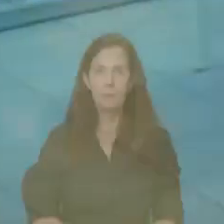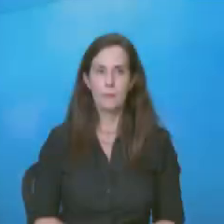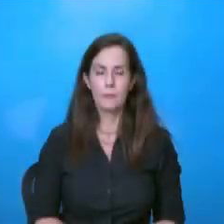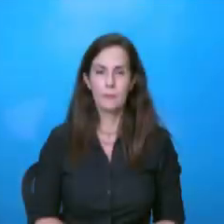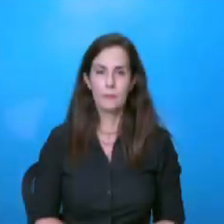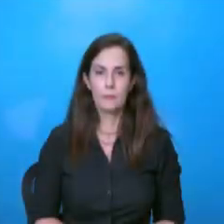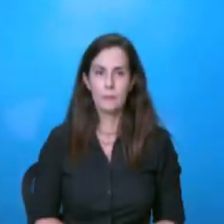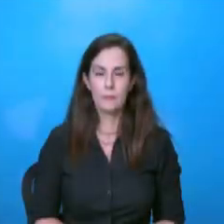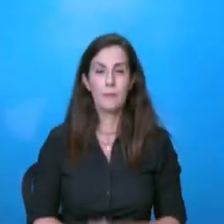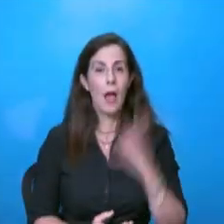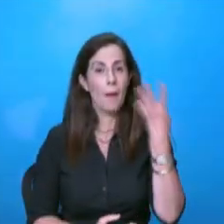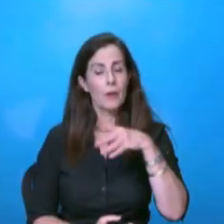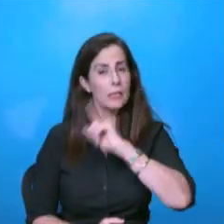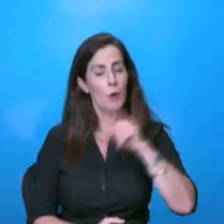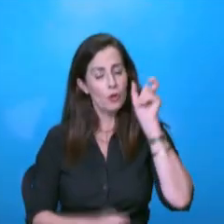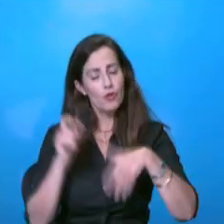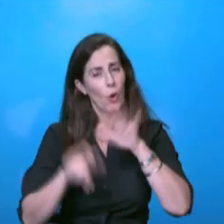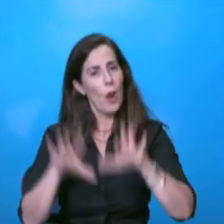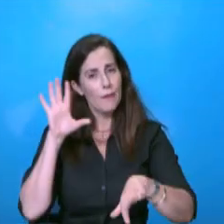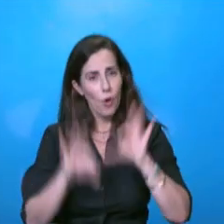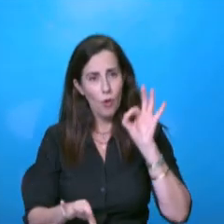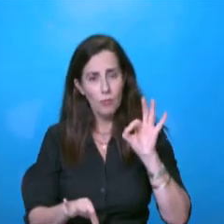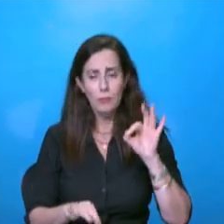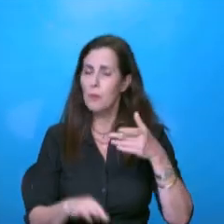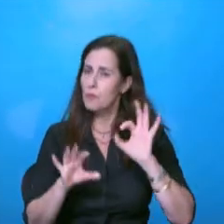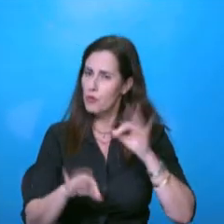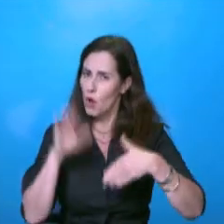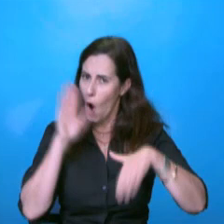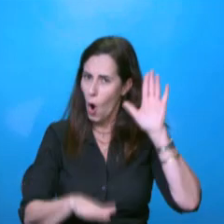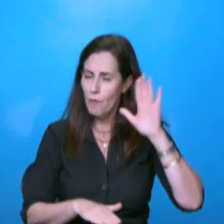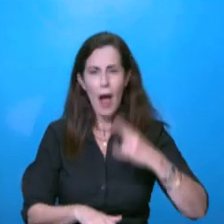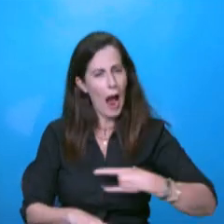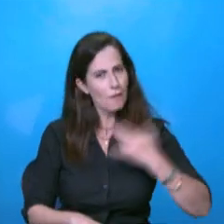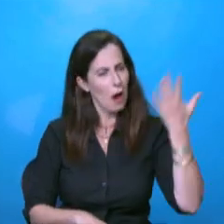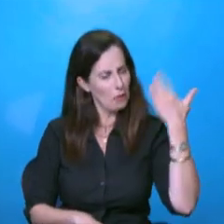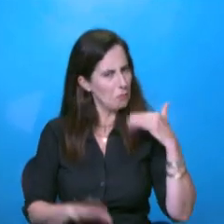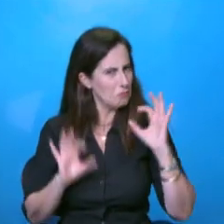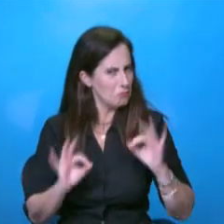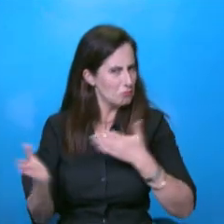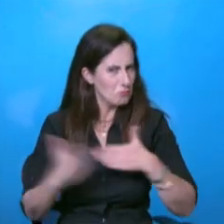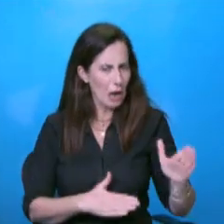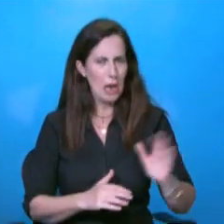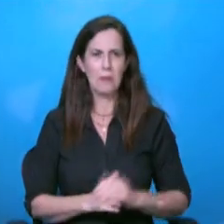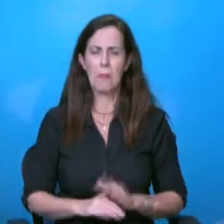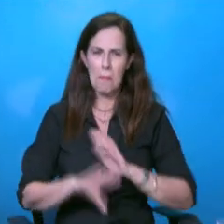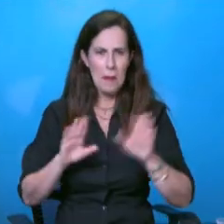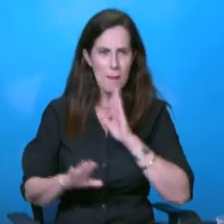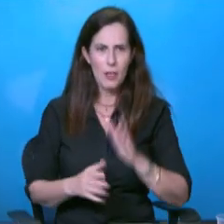כ-4 מיליון וחצי איש הלכו אתמול לקלפיות, ובעבור רובם המכריע החוויה הזאת עברה בלי תקלות.